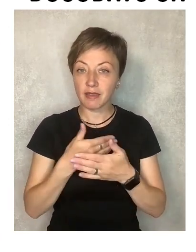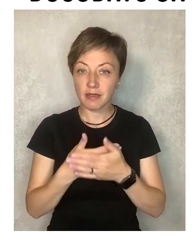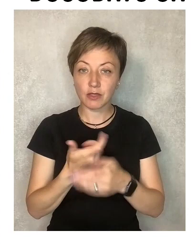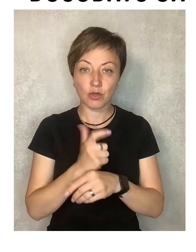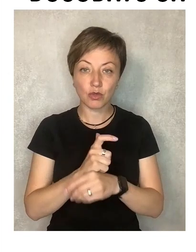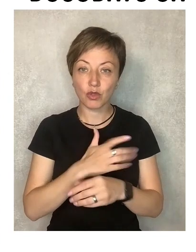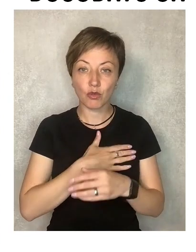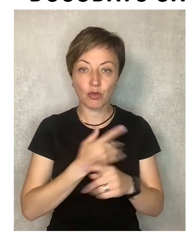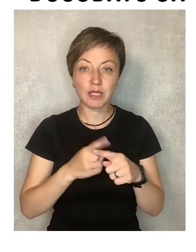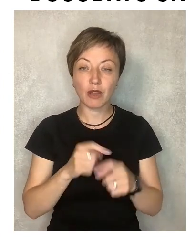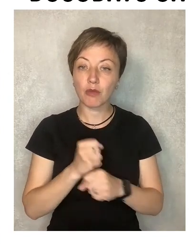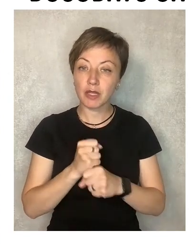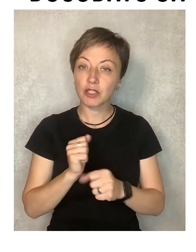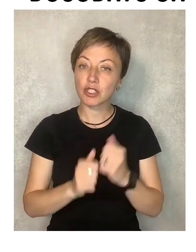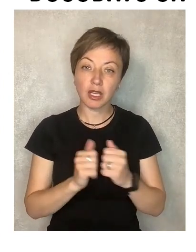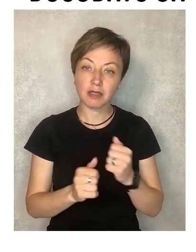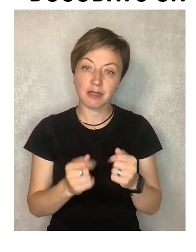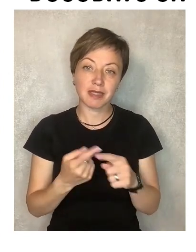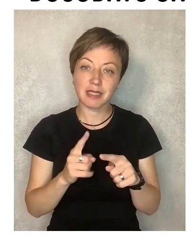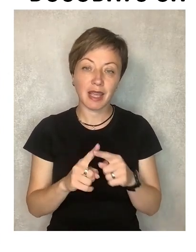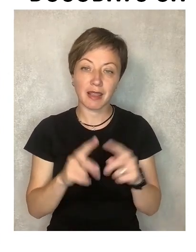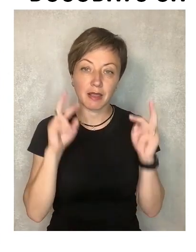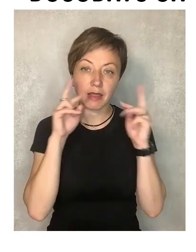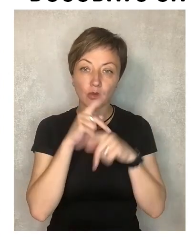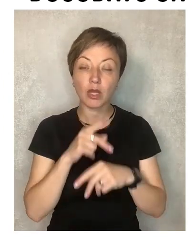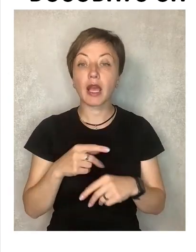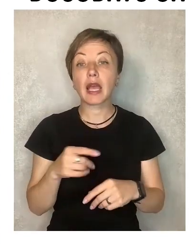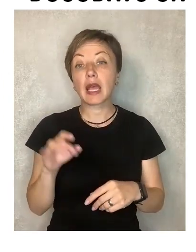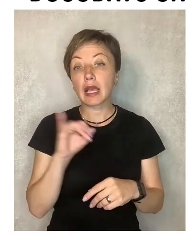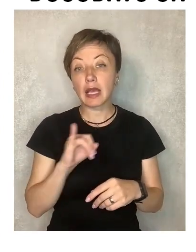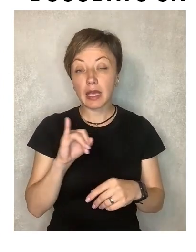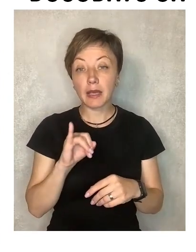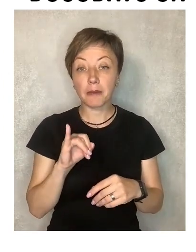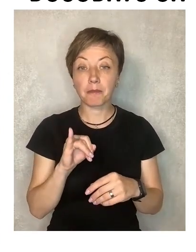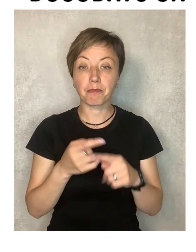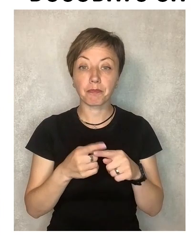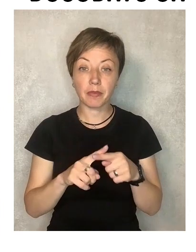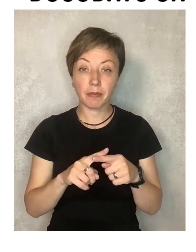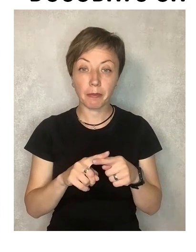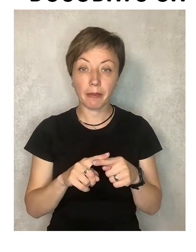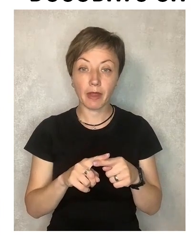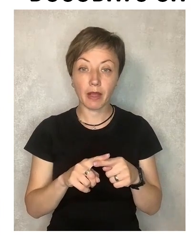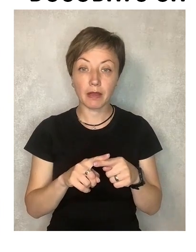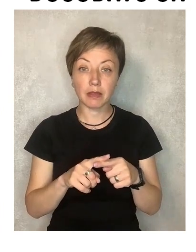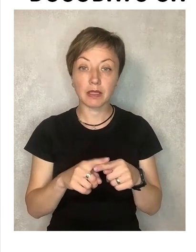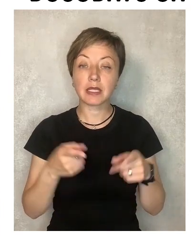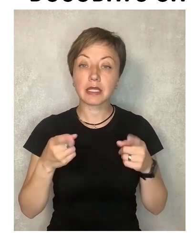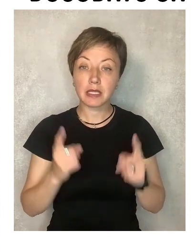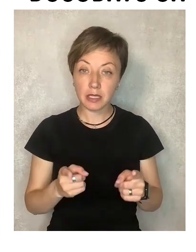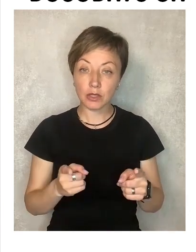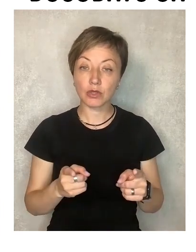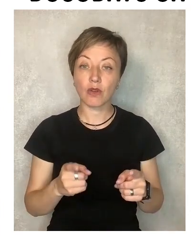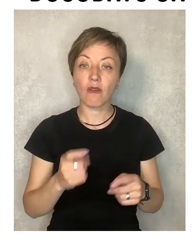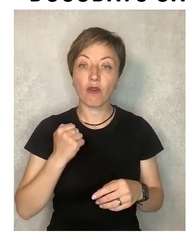робити, але часто це не конструктивно. Ну і, власне, про кидання камінчиків. Дійсно, воєнний стан має